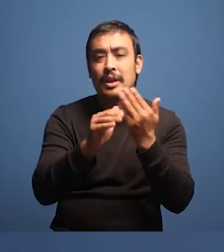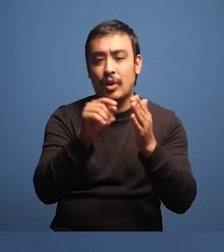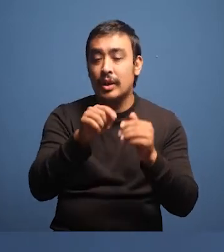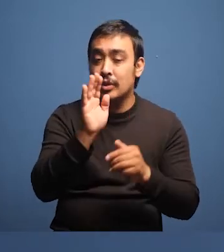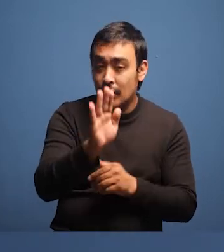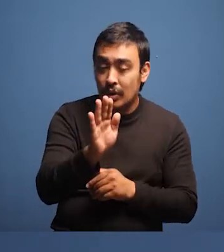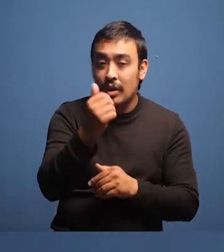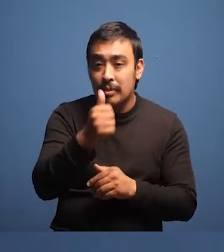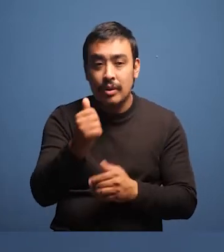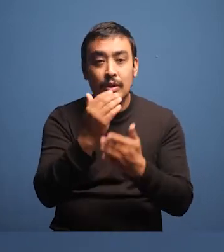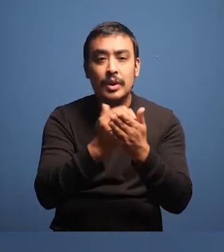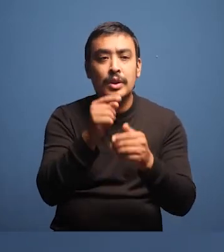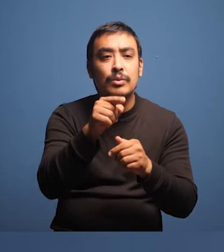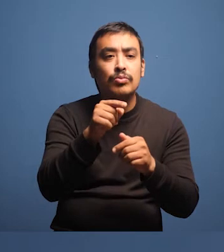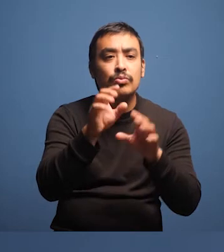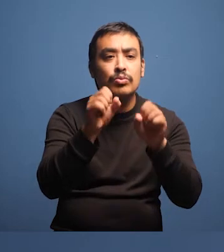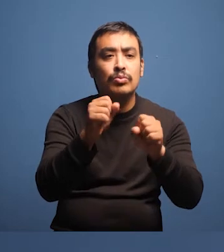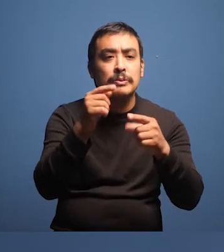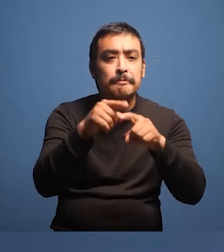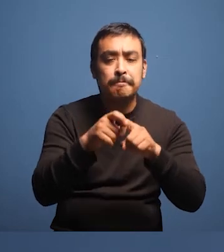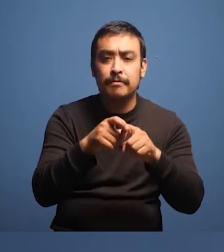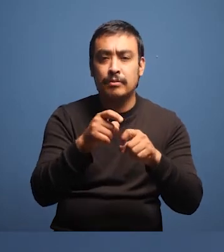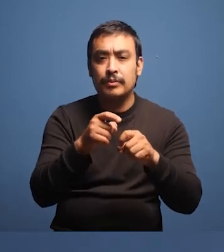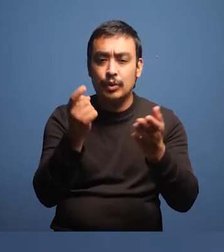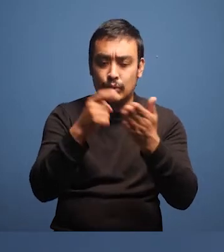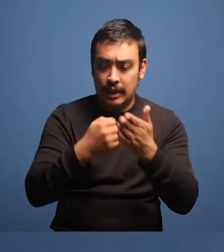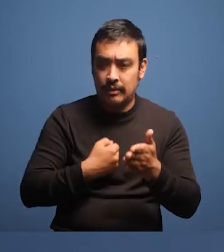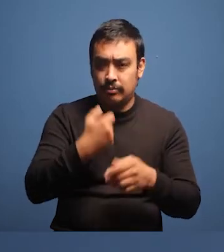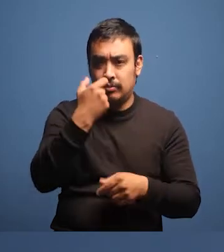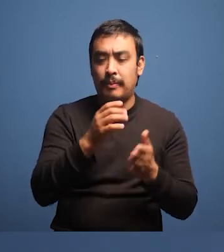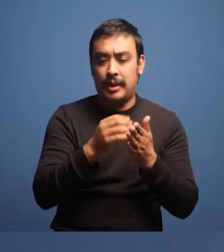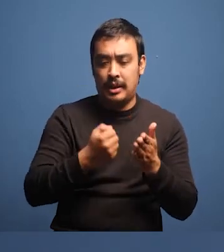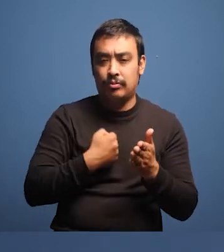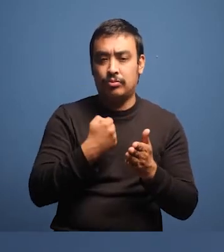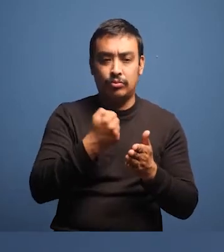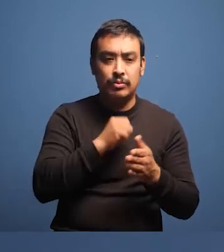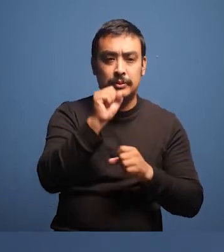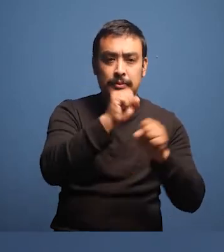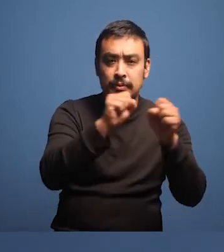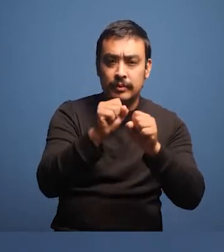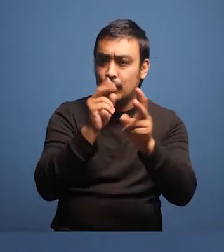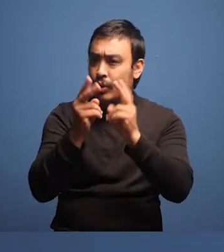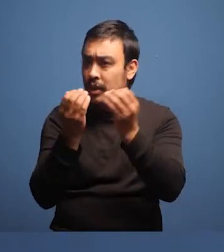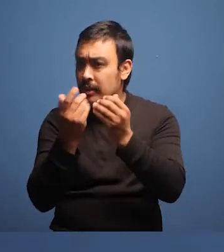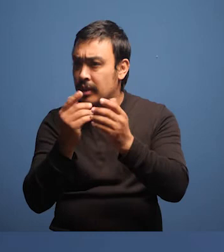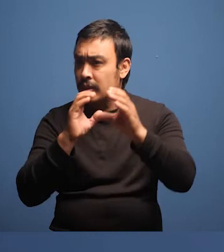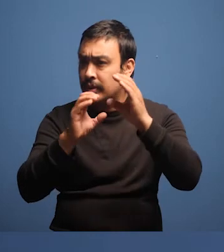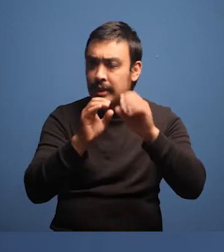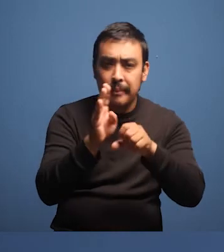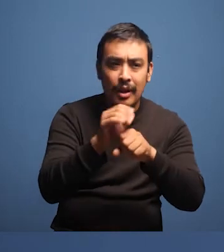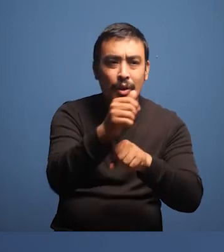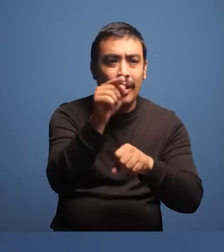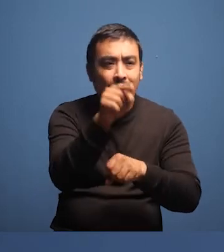अब हाउ टु रिड्युस द्याट भन्दाखेरि आई थिङ्क वी क्यान स्टार्ट फ्रम अस के किनभने हामी आफै पनि कहिलेकाहीँ कन्भर्सेसन गर्दाखेरि अरूलाई हुच्याइदिरहेको